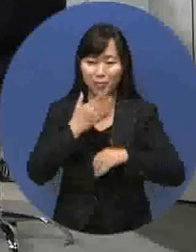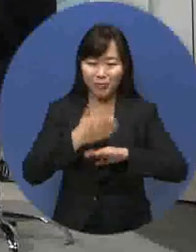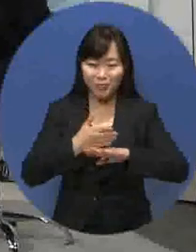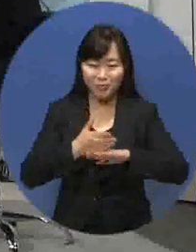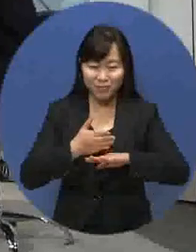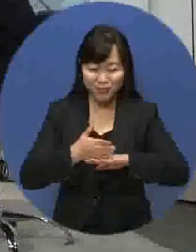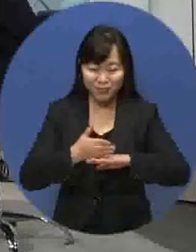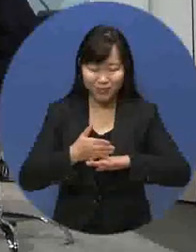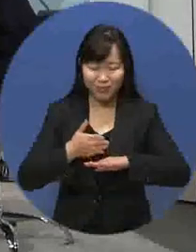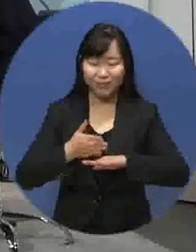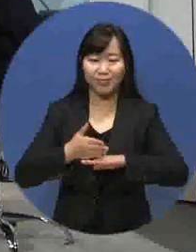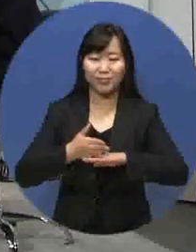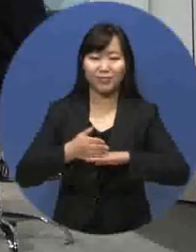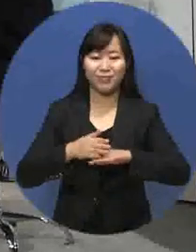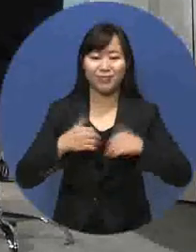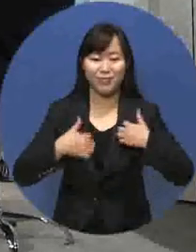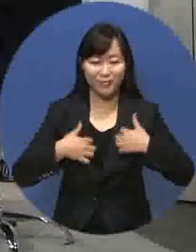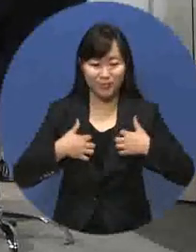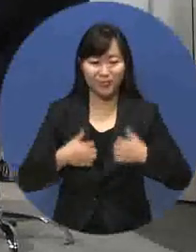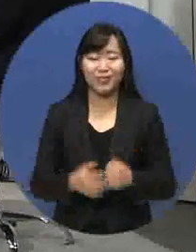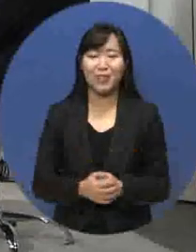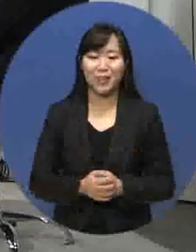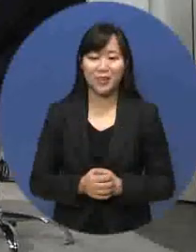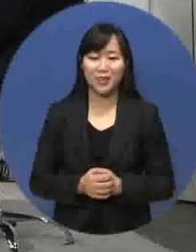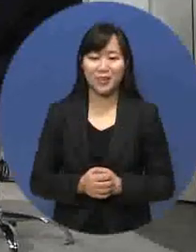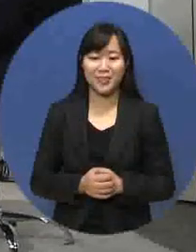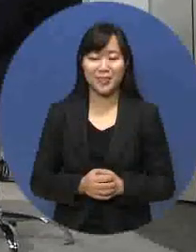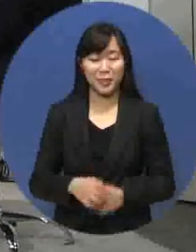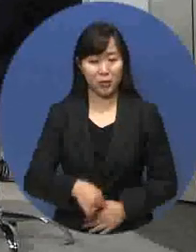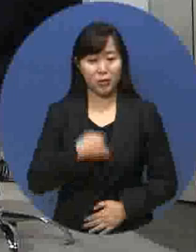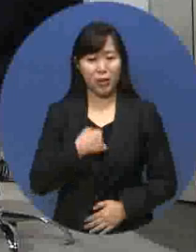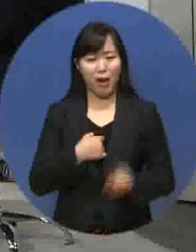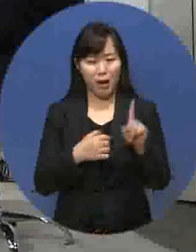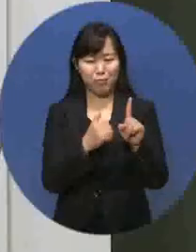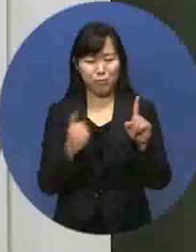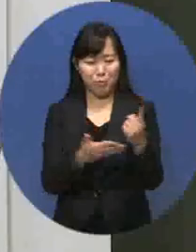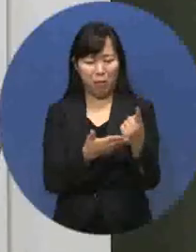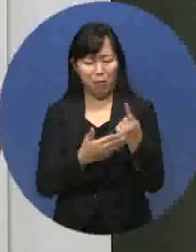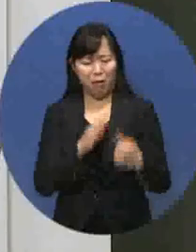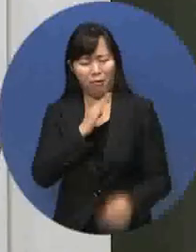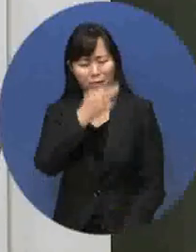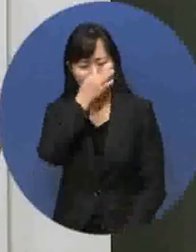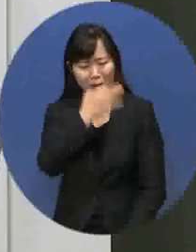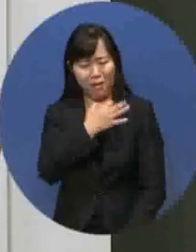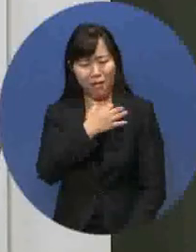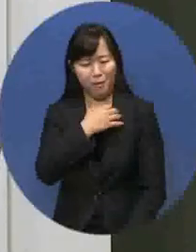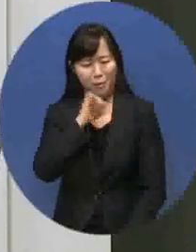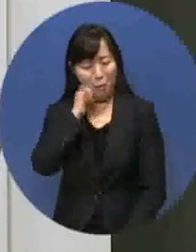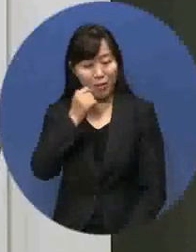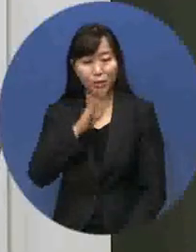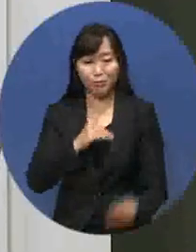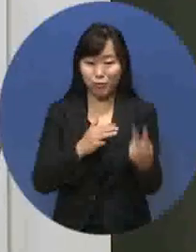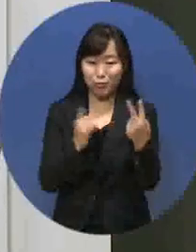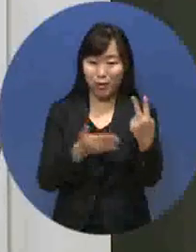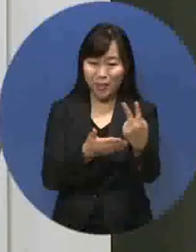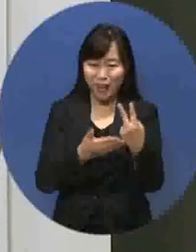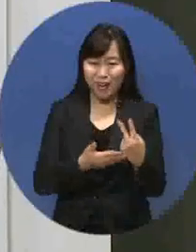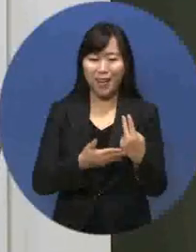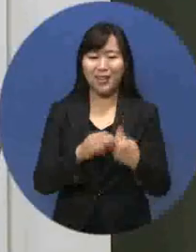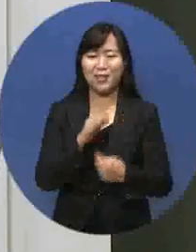감사합니다. 고맙습니다. 고맙습니다. 네, 사실 한 분 모시기도 힘든데 이렇게 두 분씩